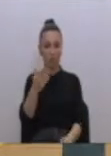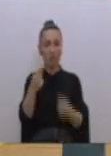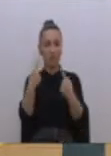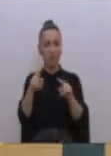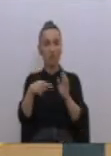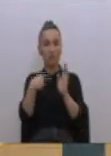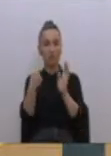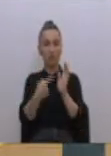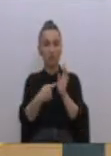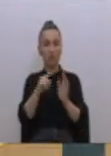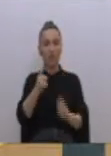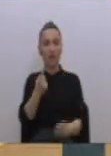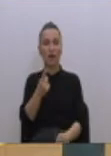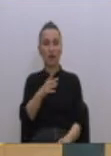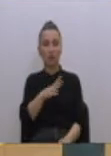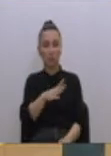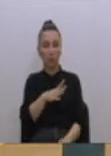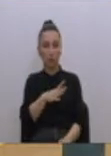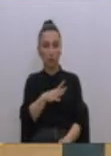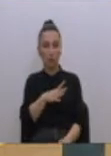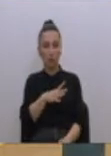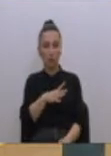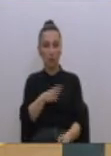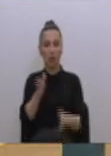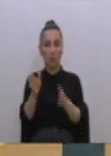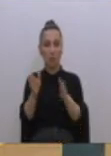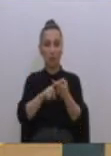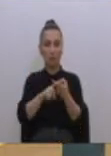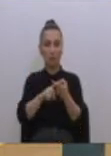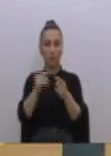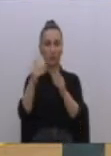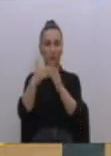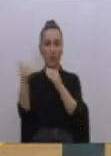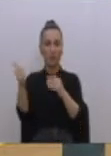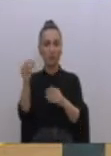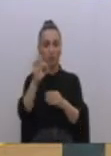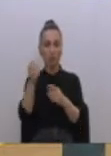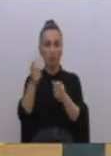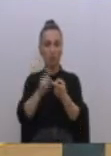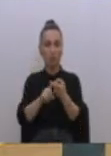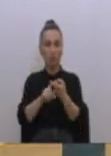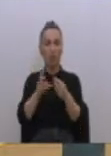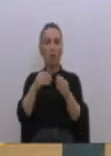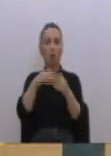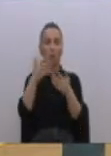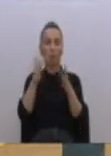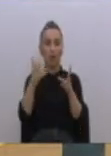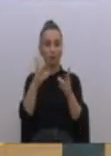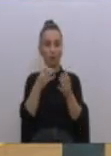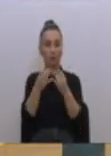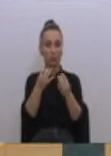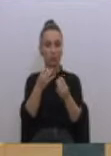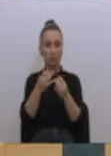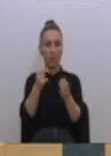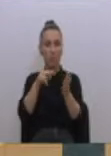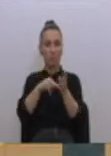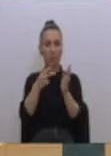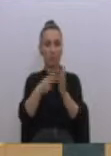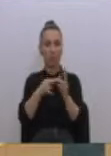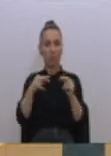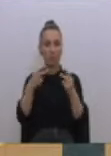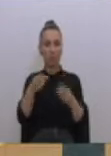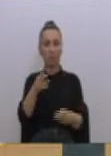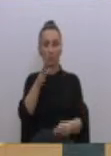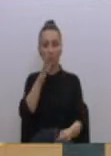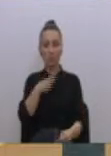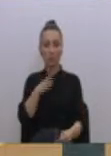cu așa, zra, to i ho, da, to bise de gazis corporație, zbat, ufrumeti, uda, gui sau bra, bugetul sule bizrosul de da